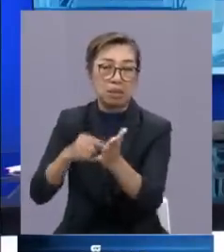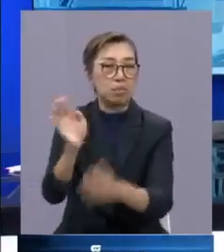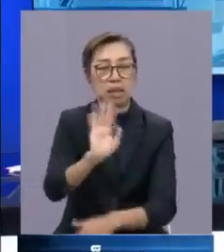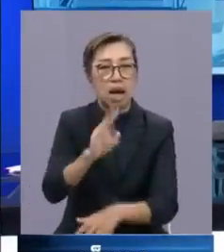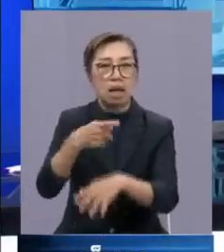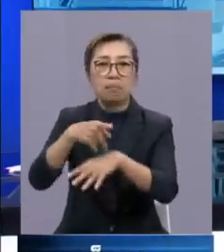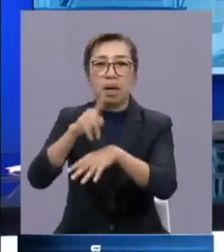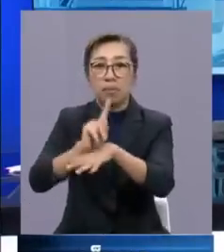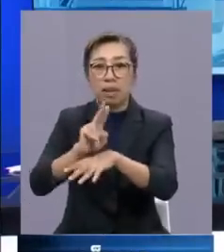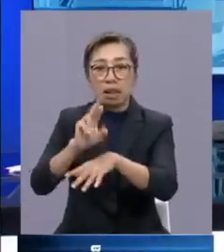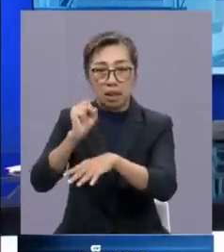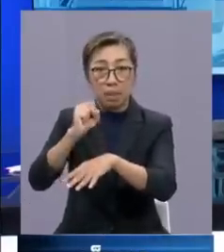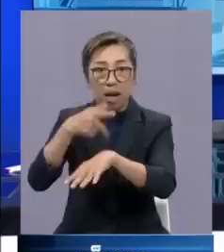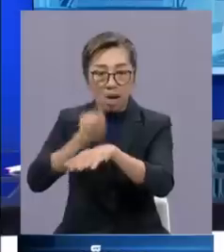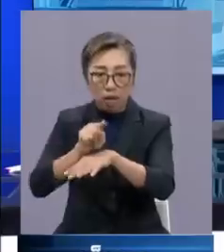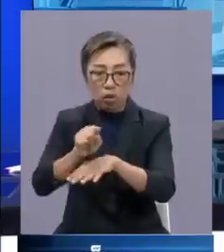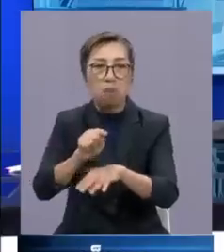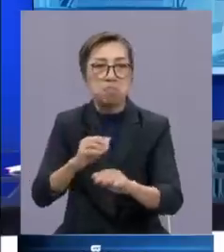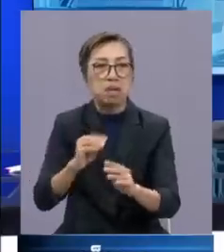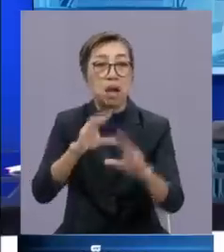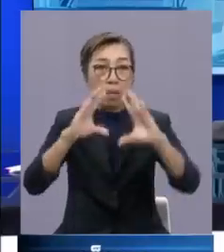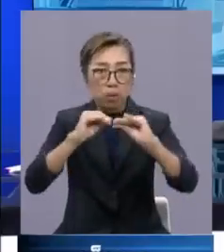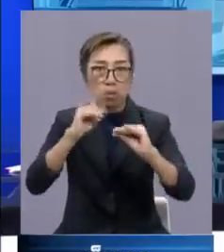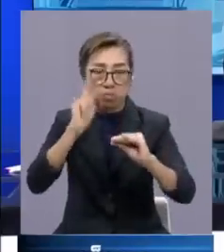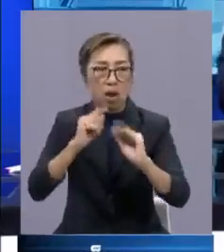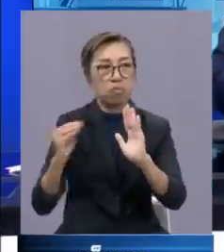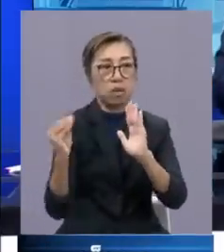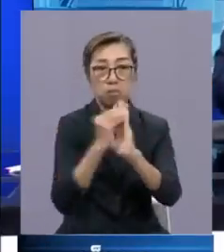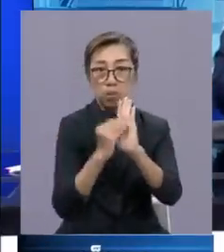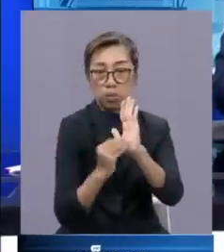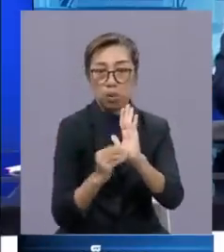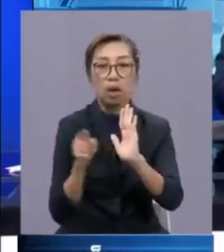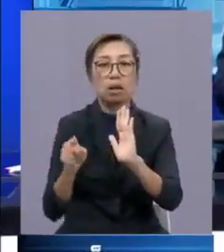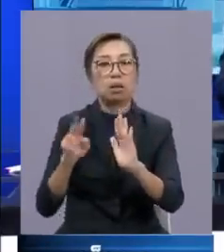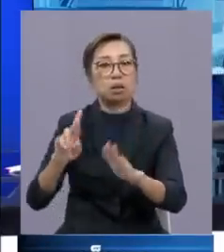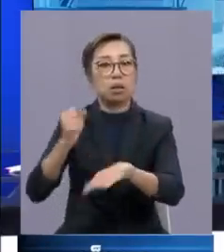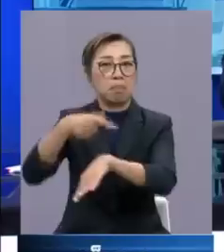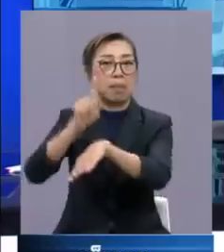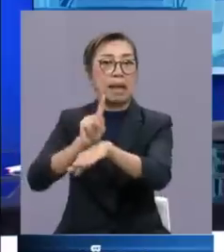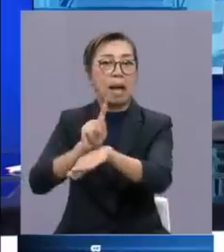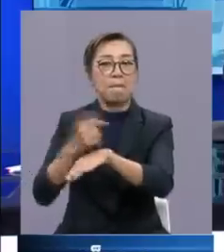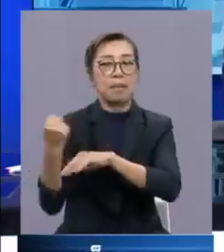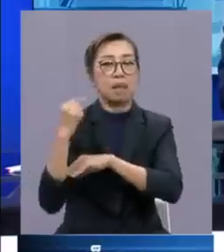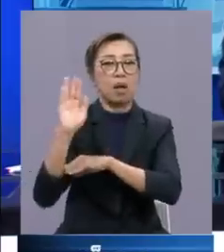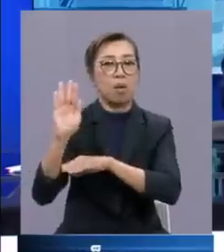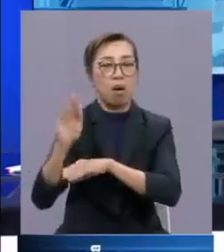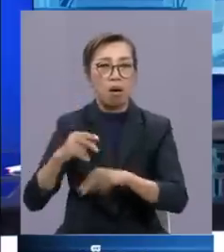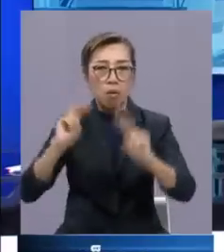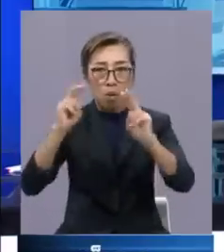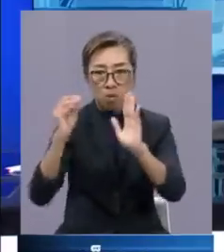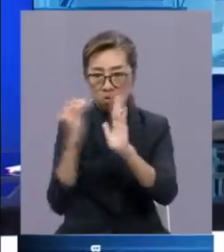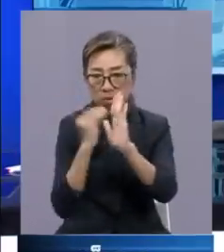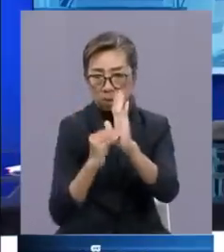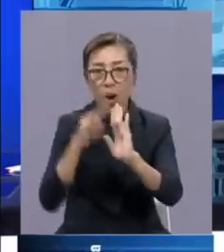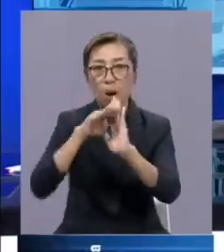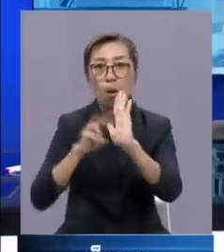ประชุมว่าวาระนี้จะโหวตเลือกนายกนะโดยอำนาจในการบรรจุวาระมันก็เป็นอำนาจของประธานสภาด้วยที่จะมีส่วนในการกำหนดเกมตร